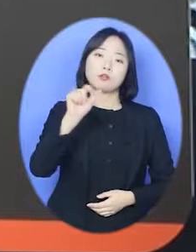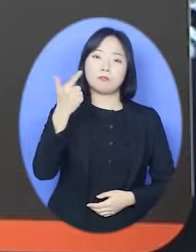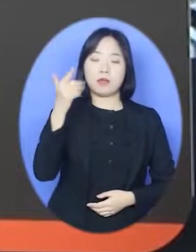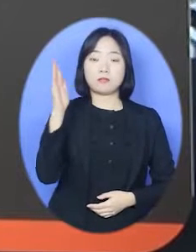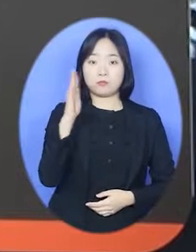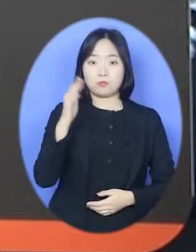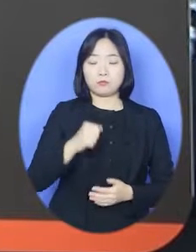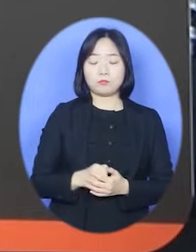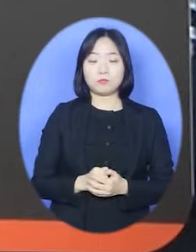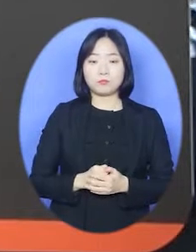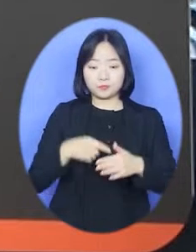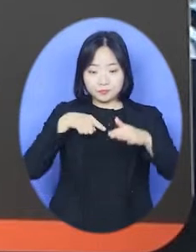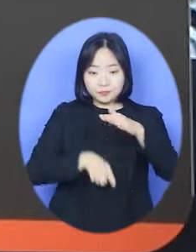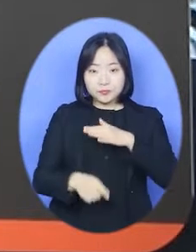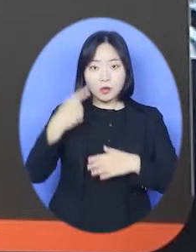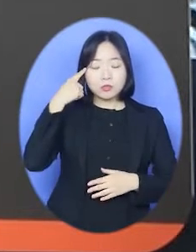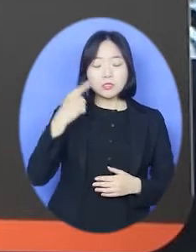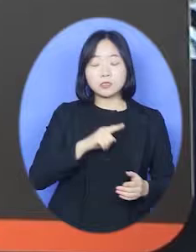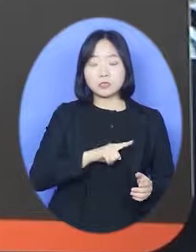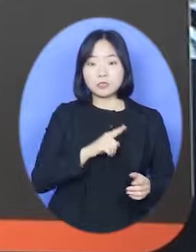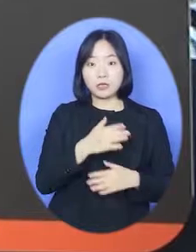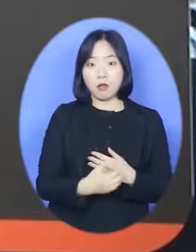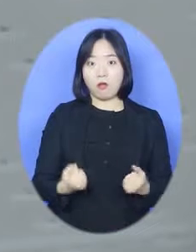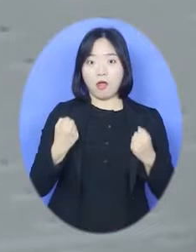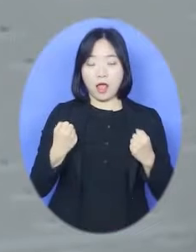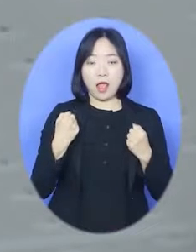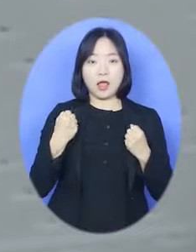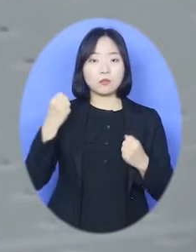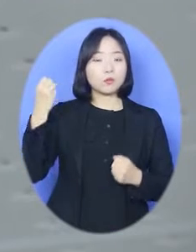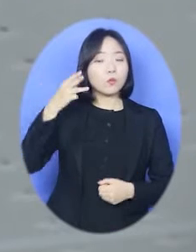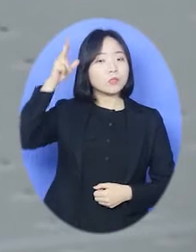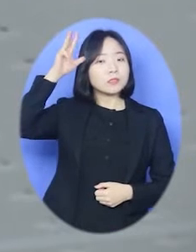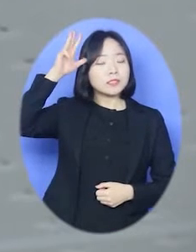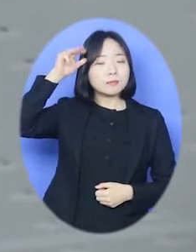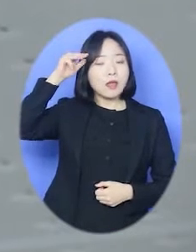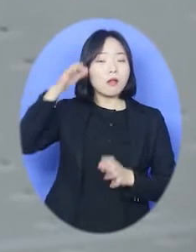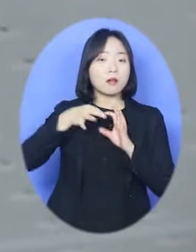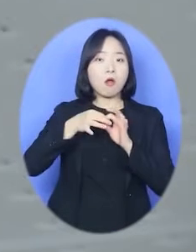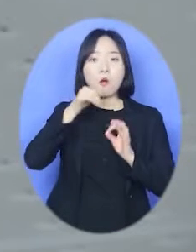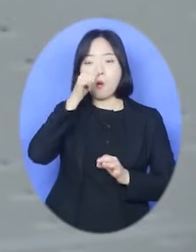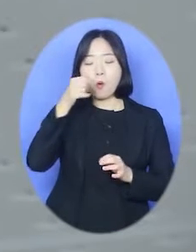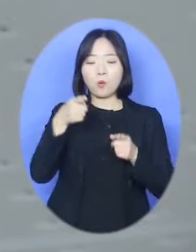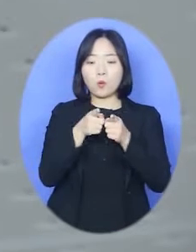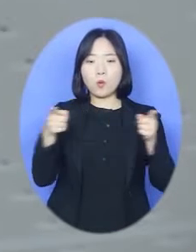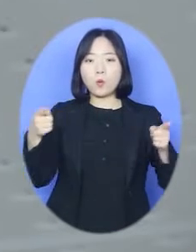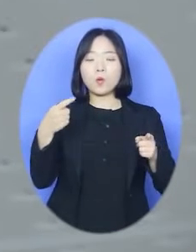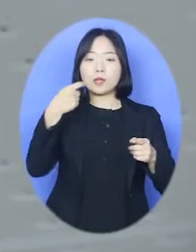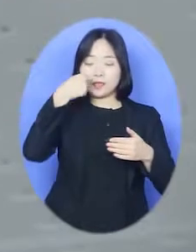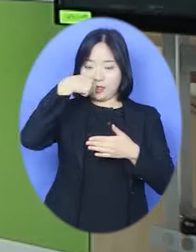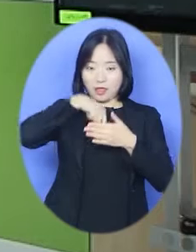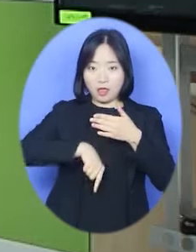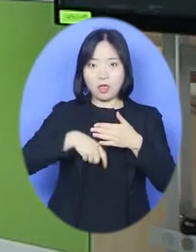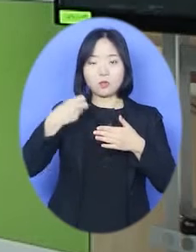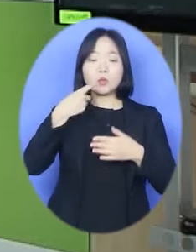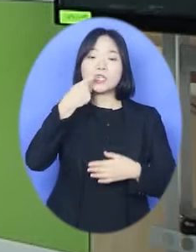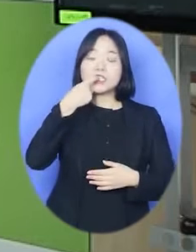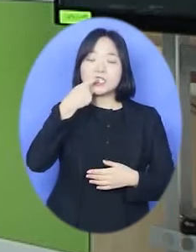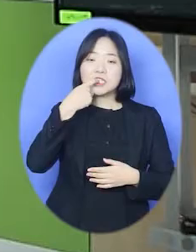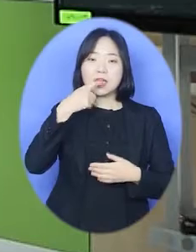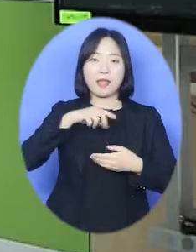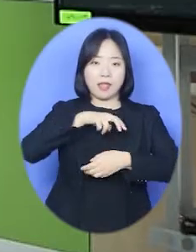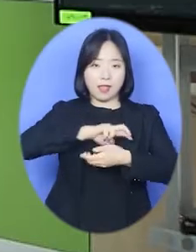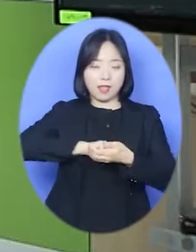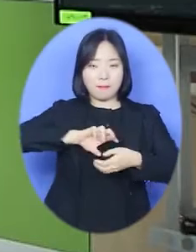지하 1층은 정신건강증진센터와 치매상담센터가 있고 지상 1층은 내과, 치과, 한방, 물리